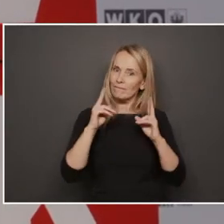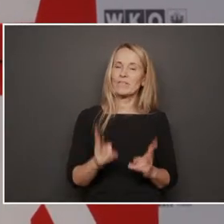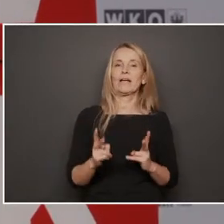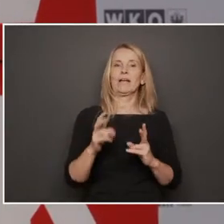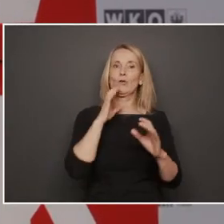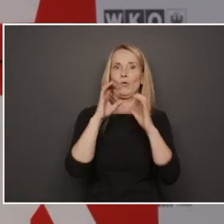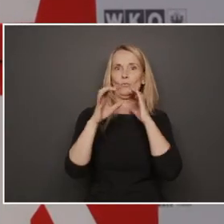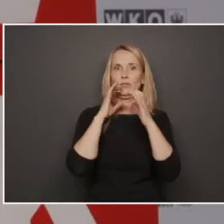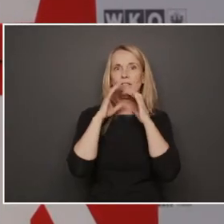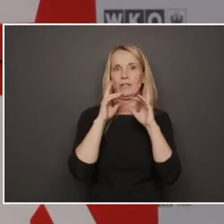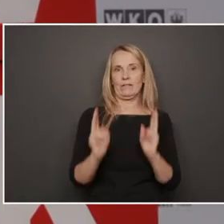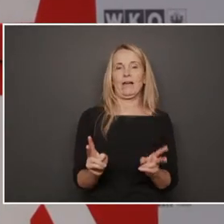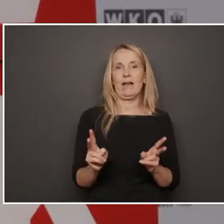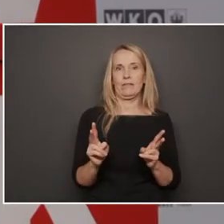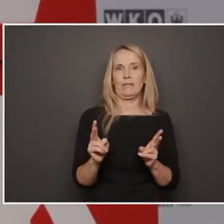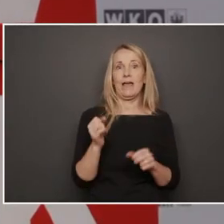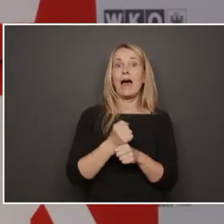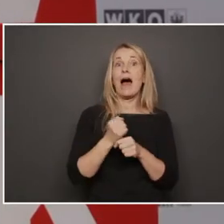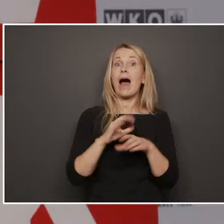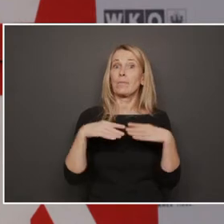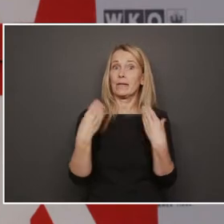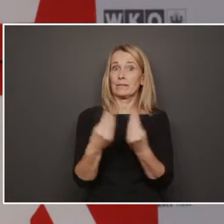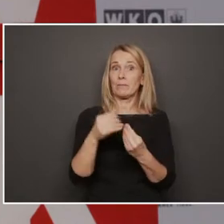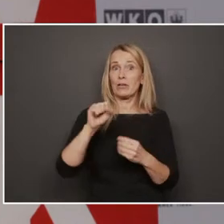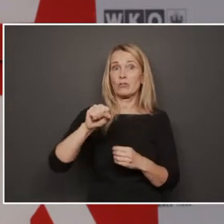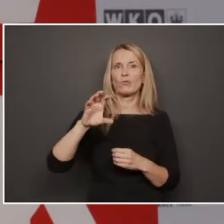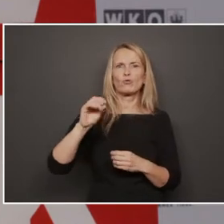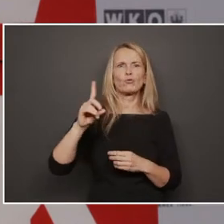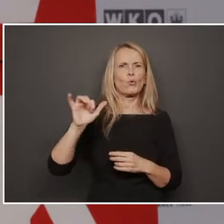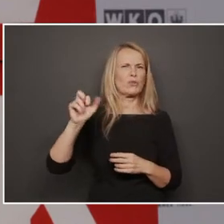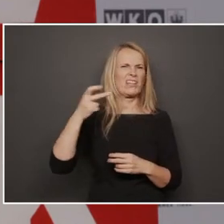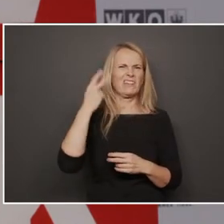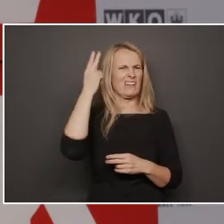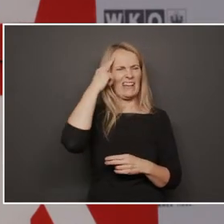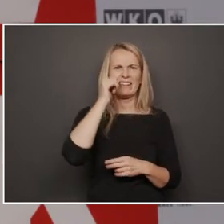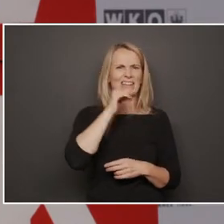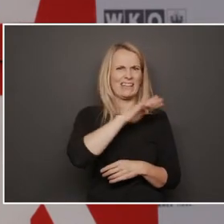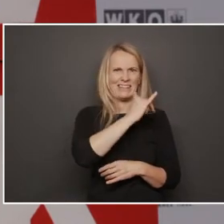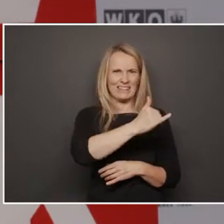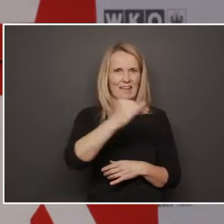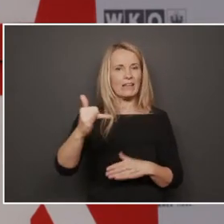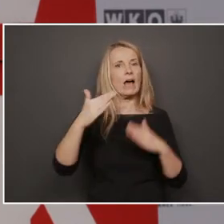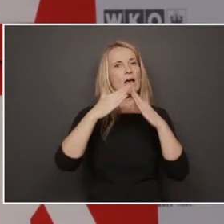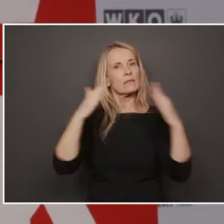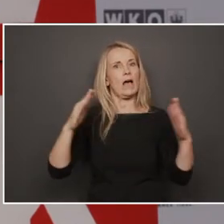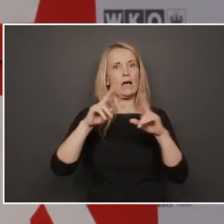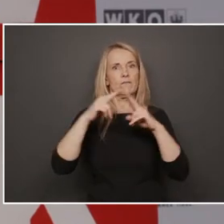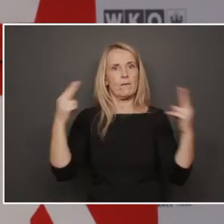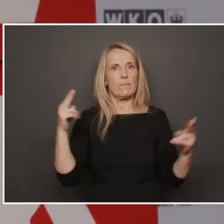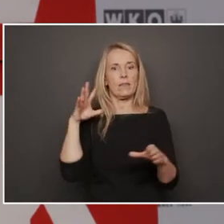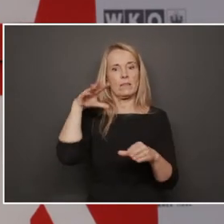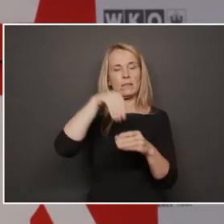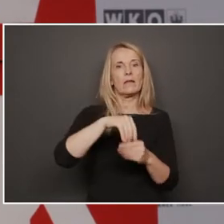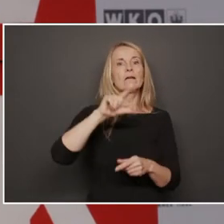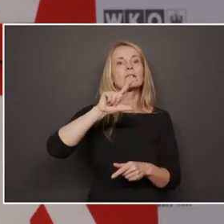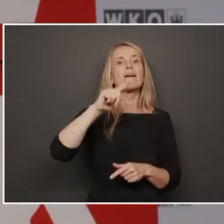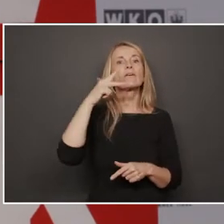können. Die ARGE SODIT ist vielleicht nicht jedem bekannt. Es ist der Dachverband von 32